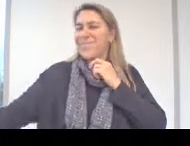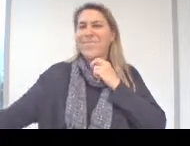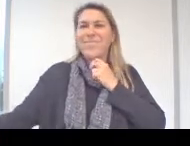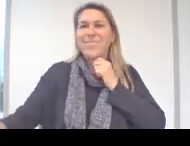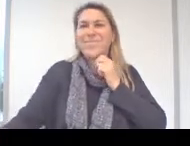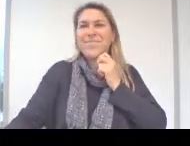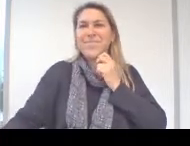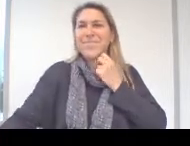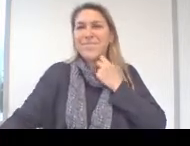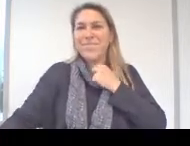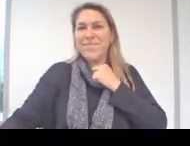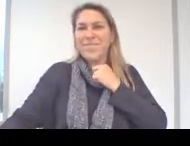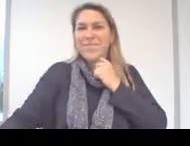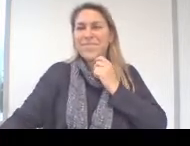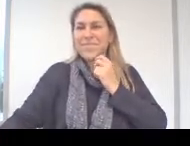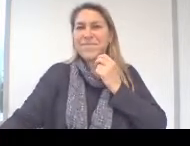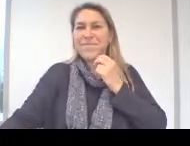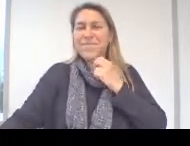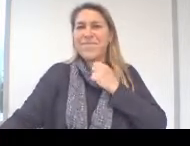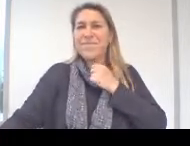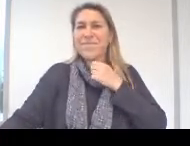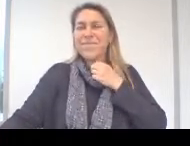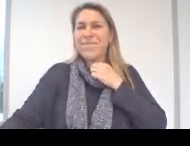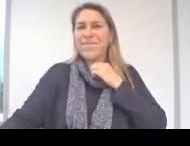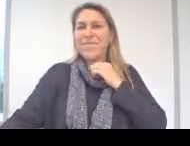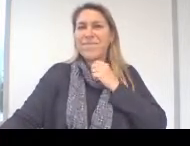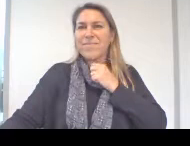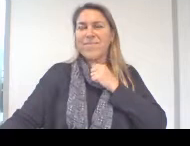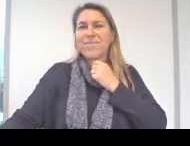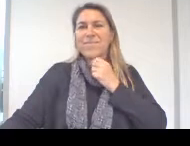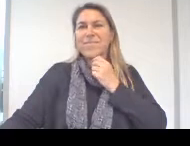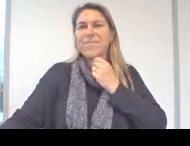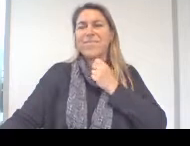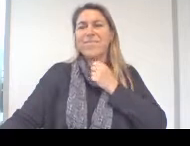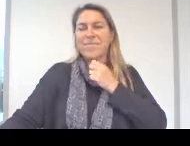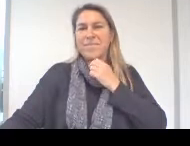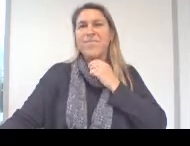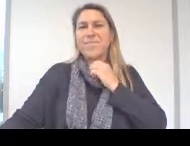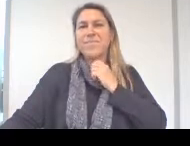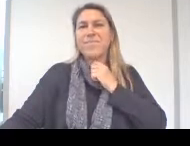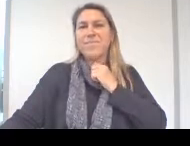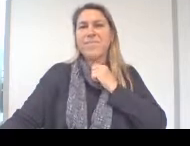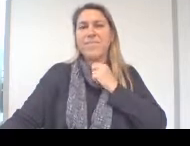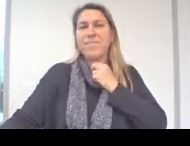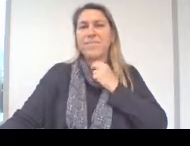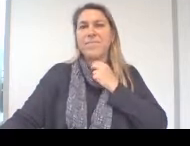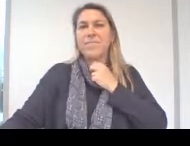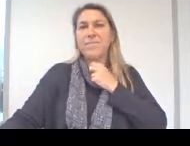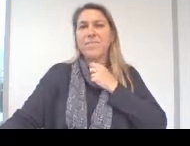français. Et au niveau de l'emploi, on compte 6 500 salariés sur les établissements de plein air.